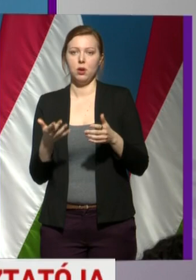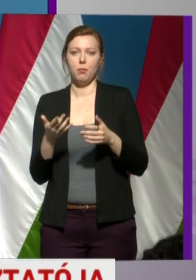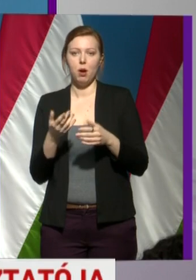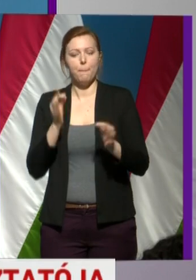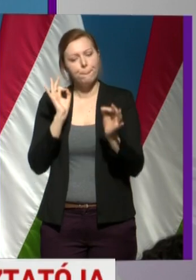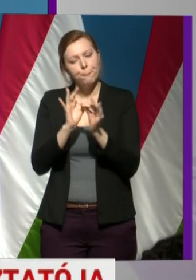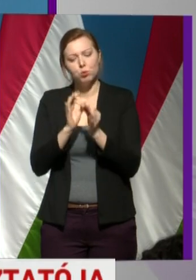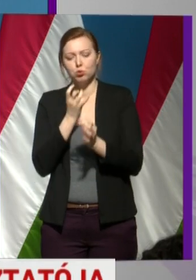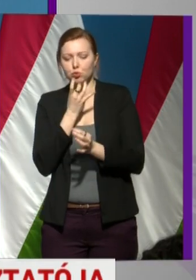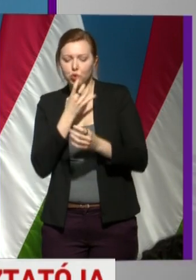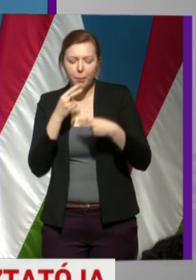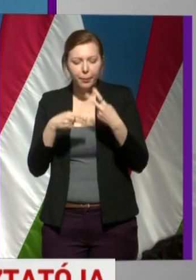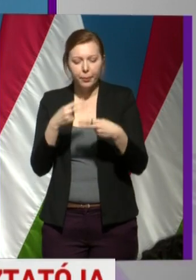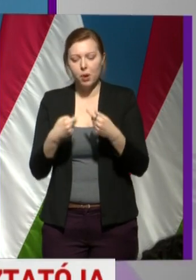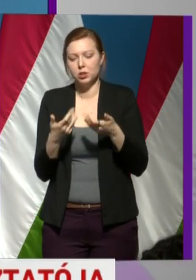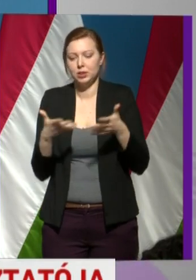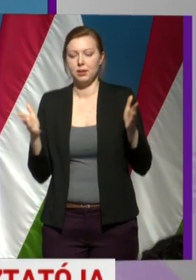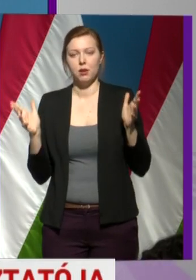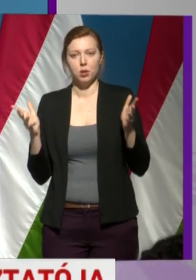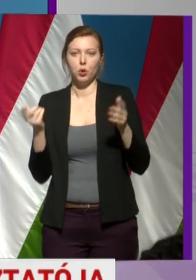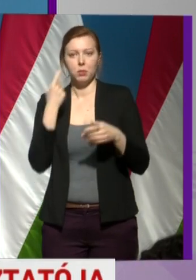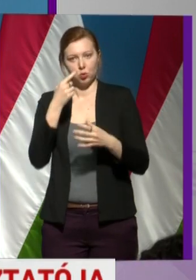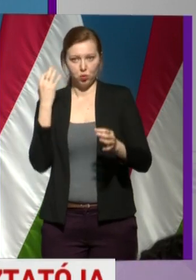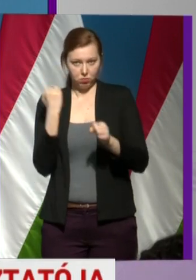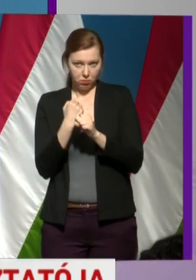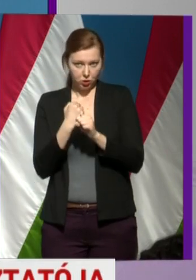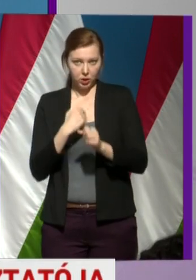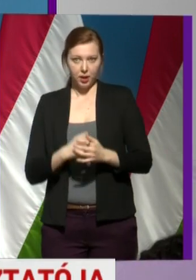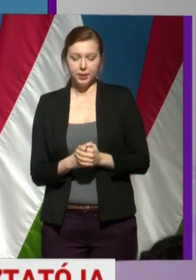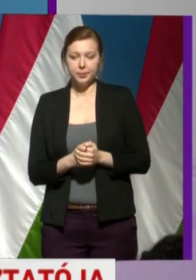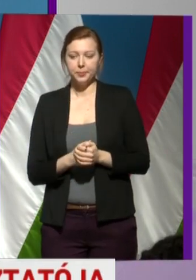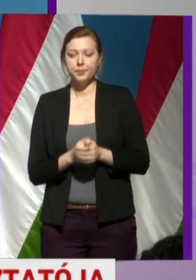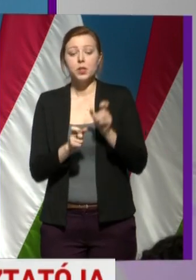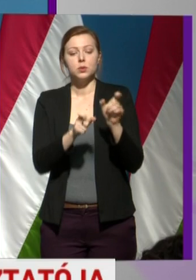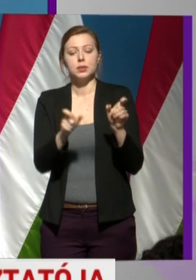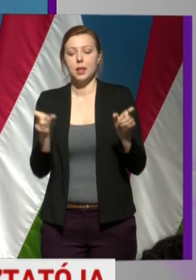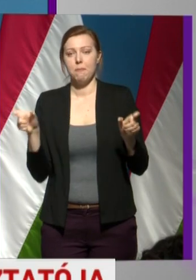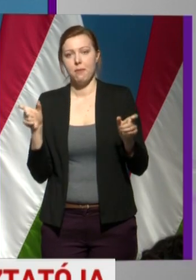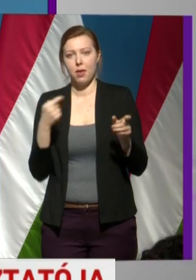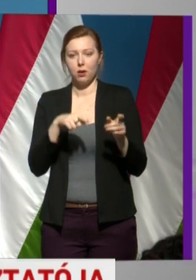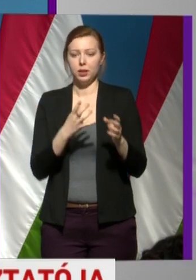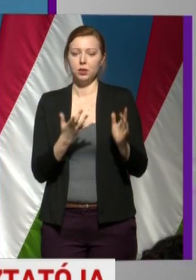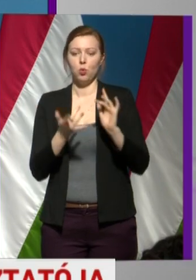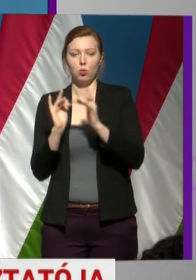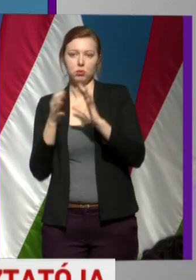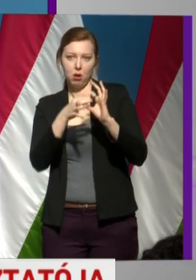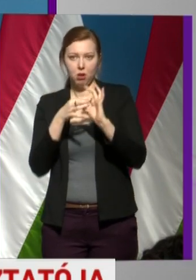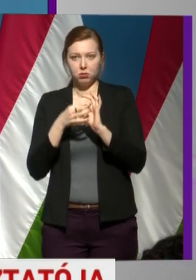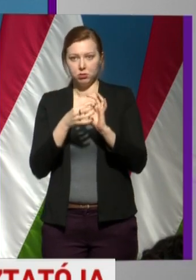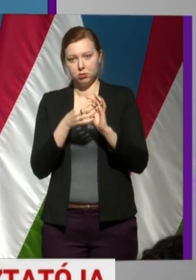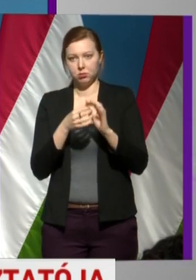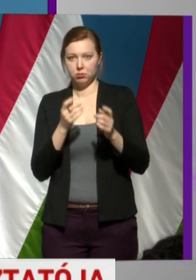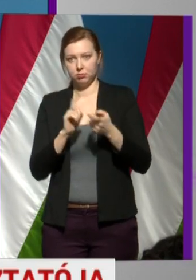minél pontosabban és minél szélesebb körben megtörténjen. Azok a személyek, akik ennek a kontaktus kutatásnak a